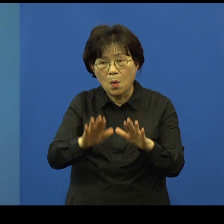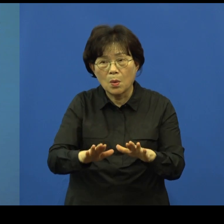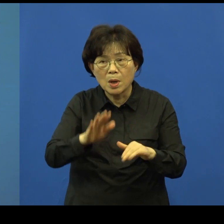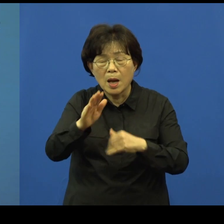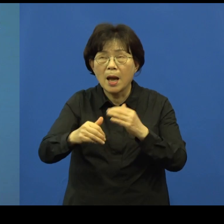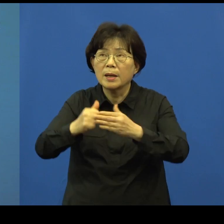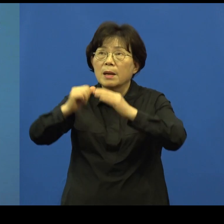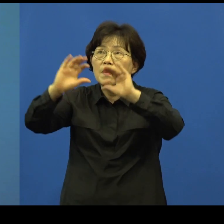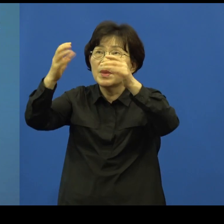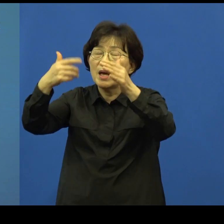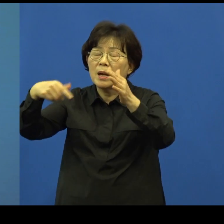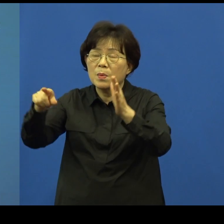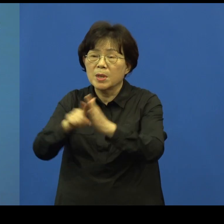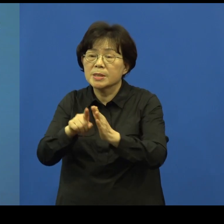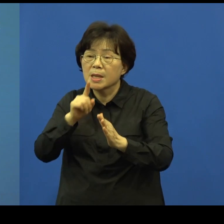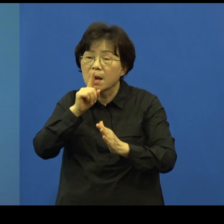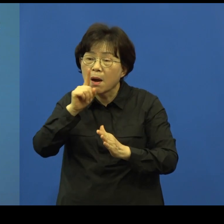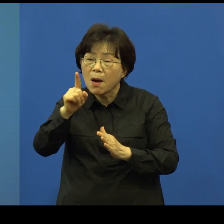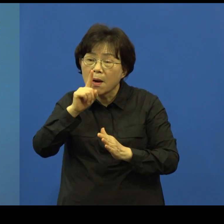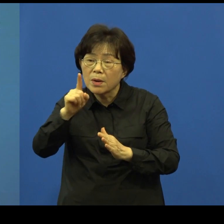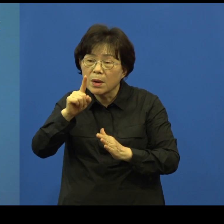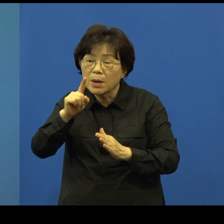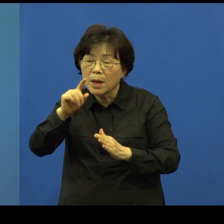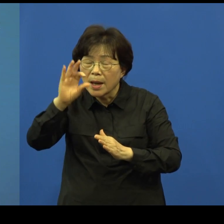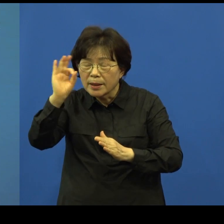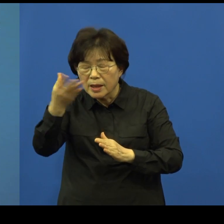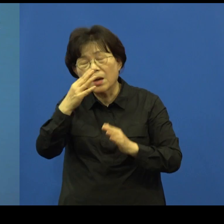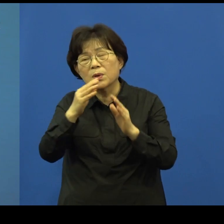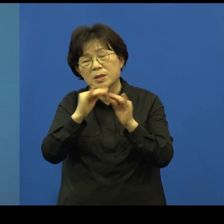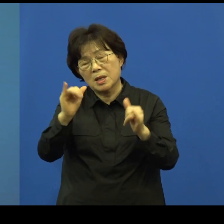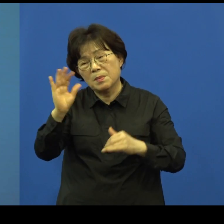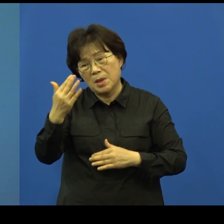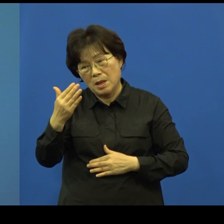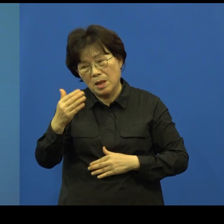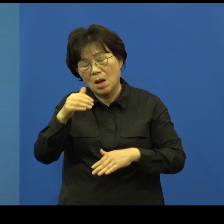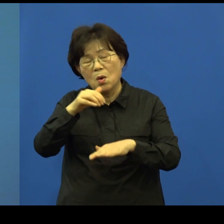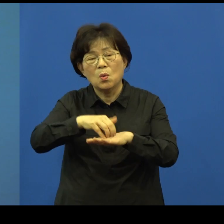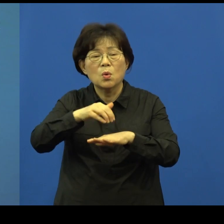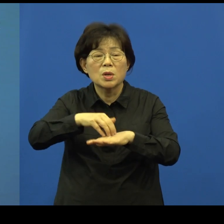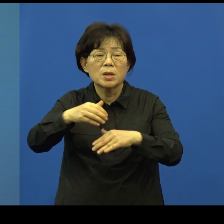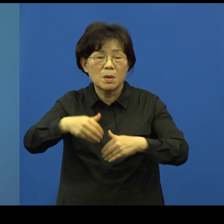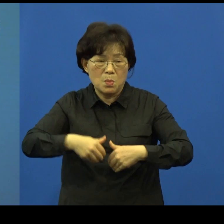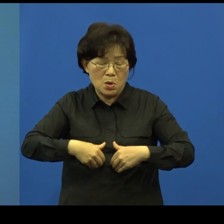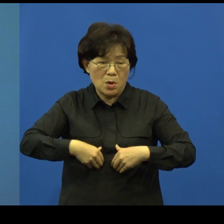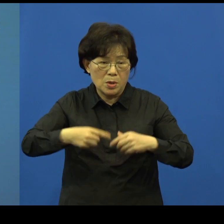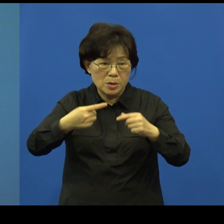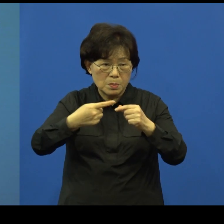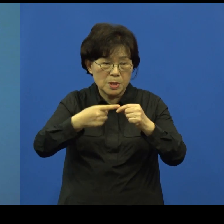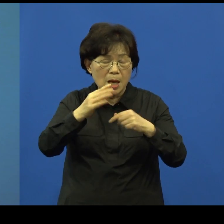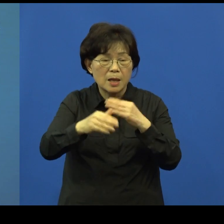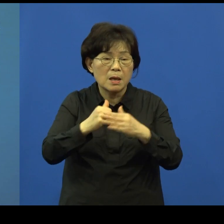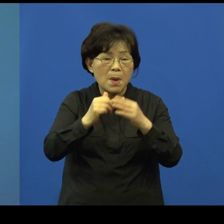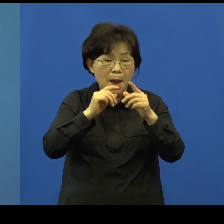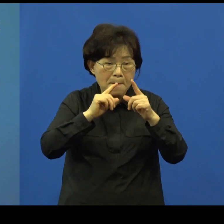하나님 나라를 위해서 우리의 언어의 연금술사가 돼야 되는데 이것은 계속 훈련해야 되고, 첫 번째는 하나님의